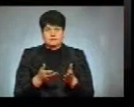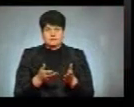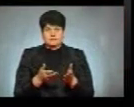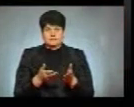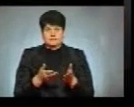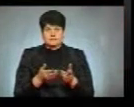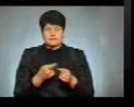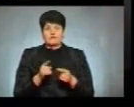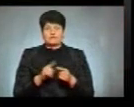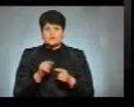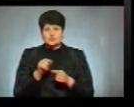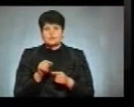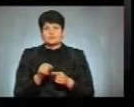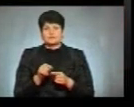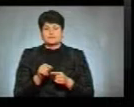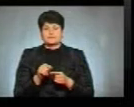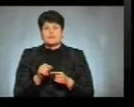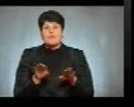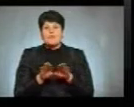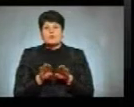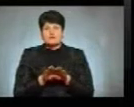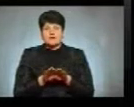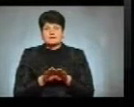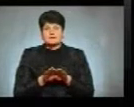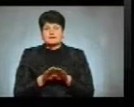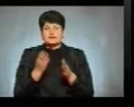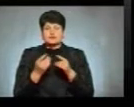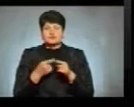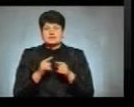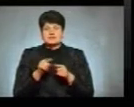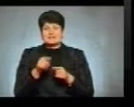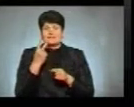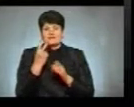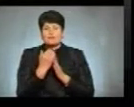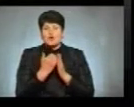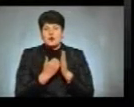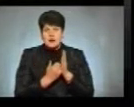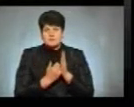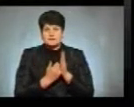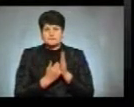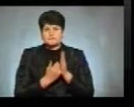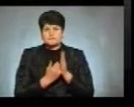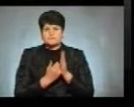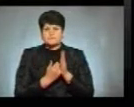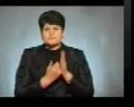в цьому аспекті порівняти, якщо ці дві програми, то все-таки